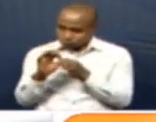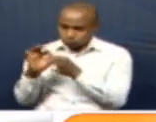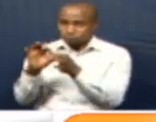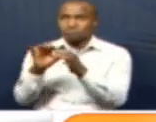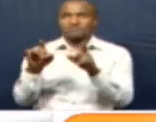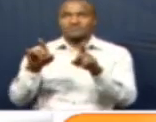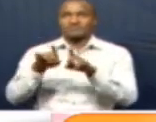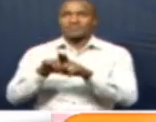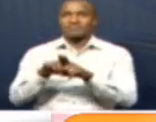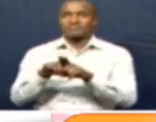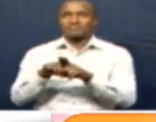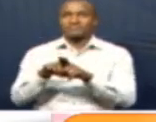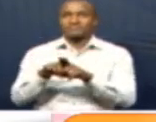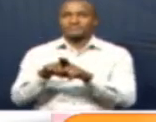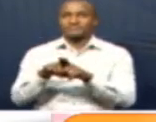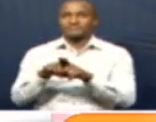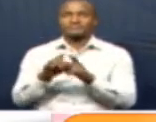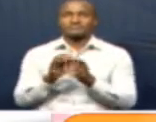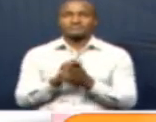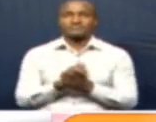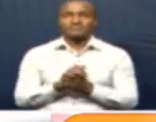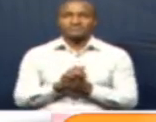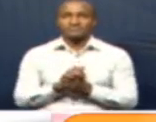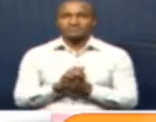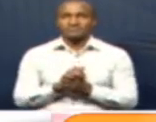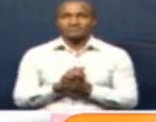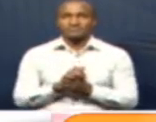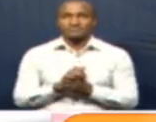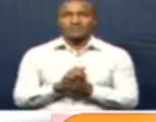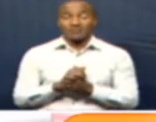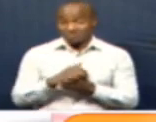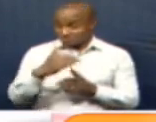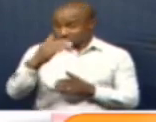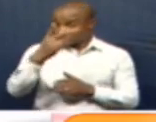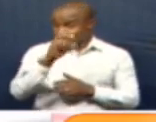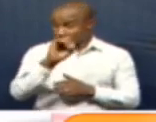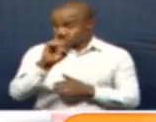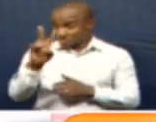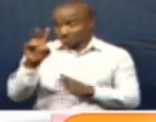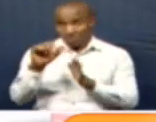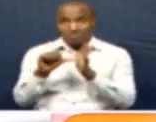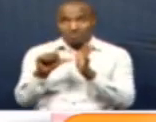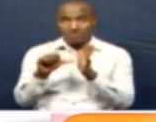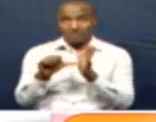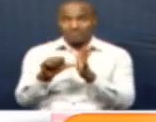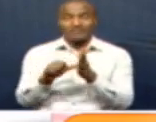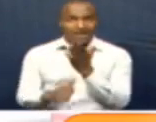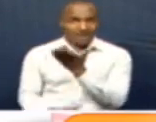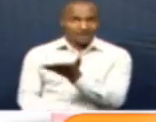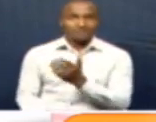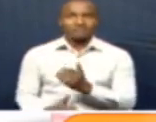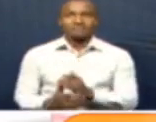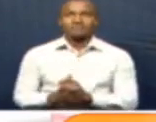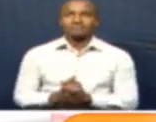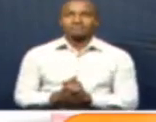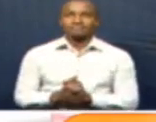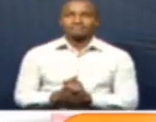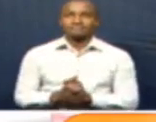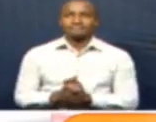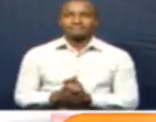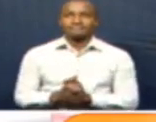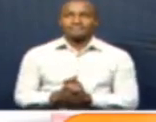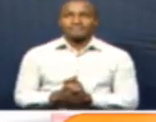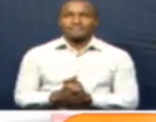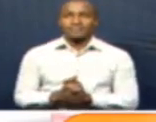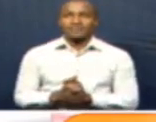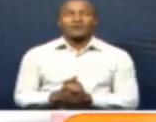tangu 2012. Iko maneno hapo mbele. Iko maneno. Na